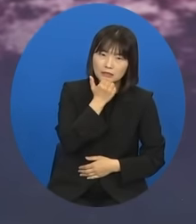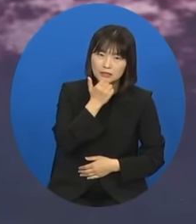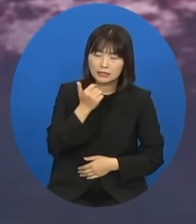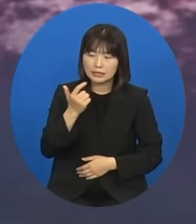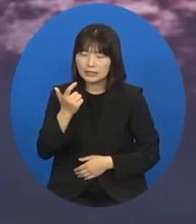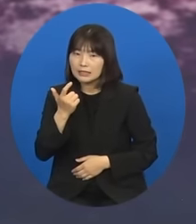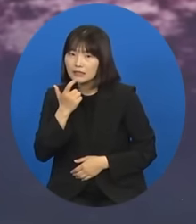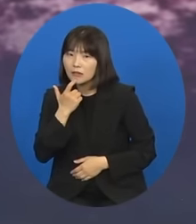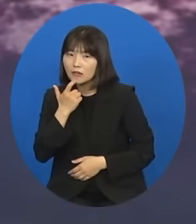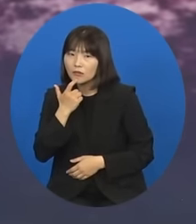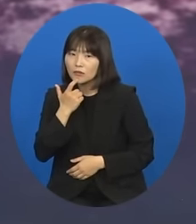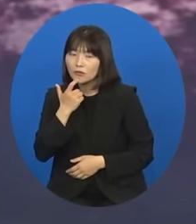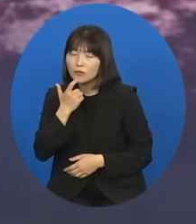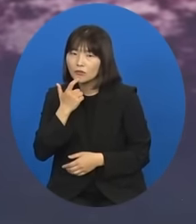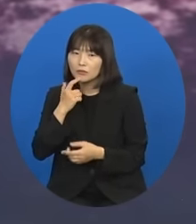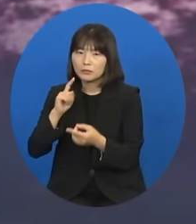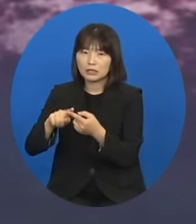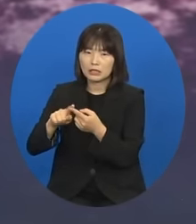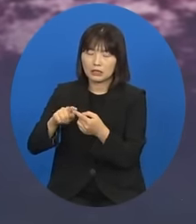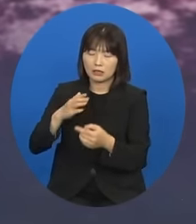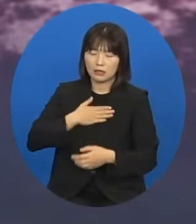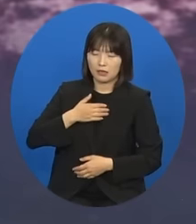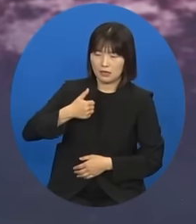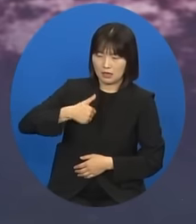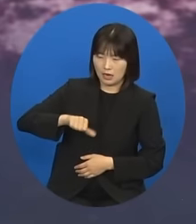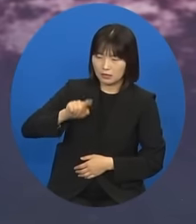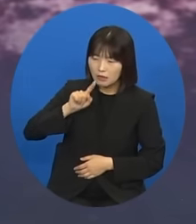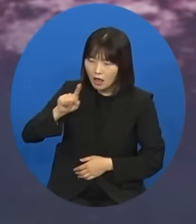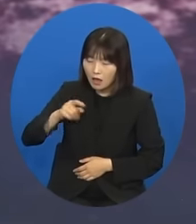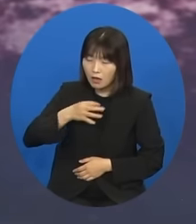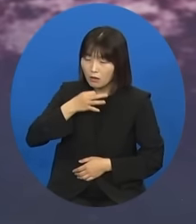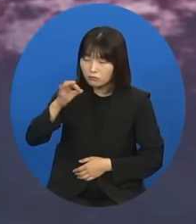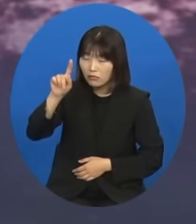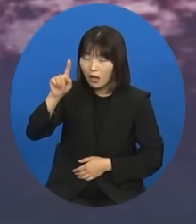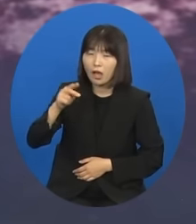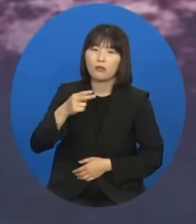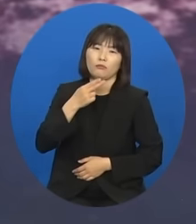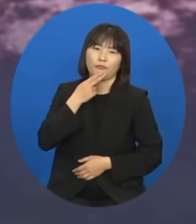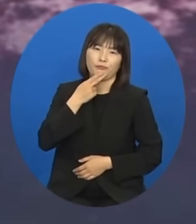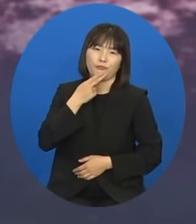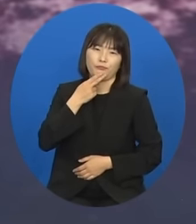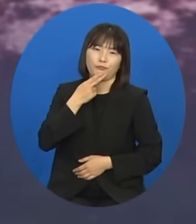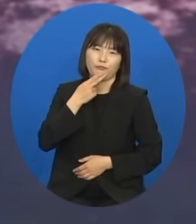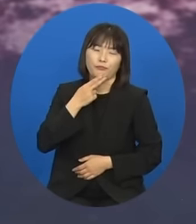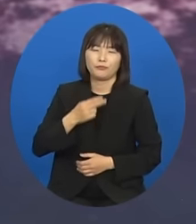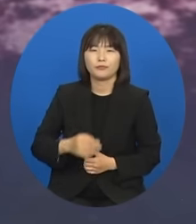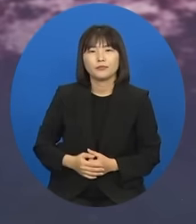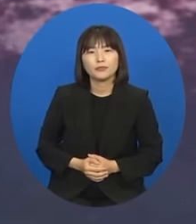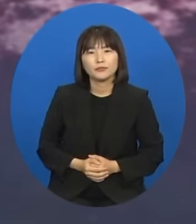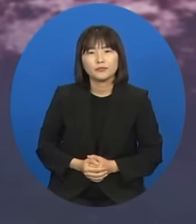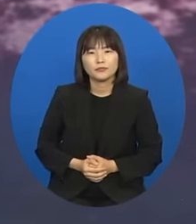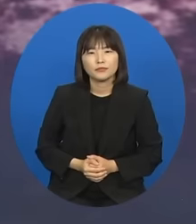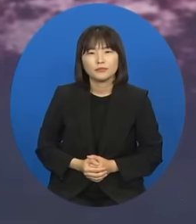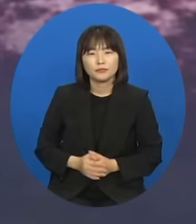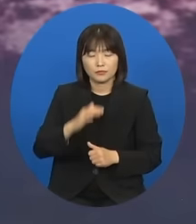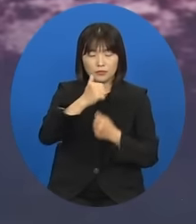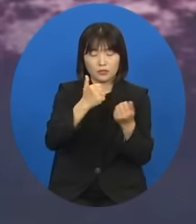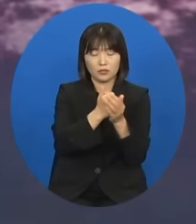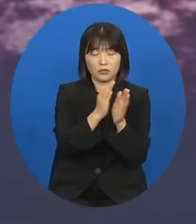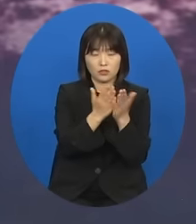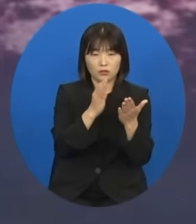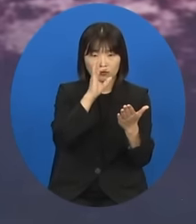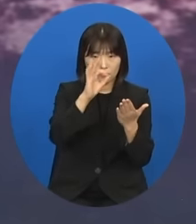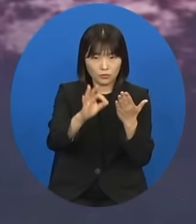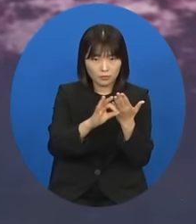한번도을 내 아들아 부르지 않습니다 본문에